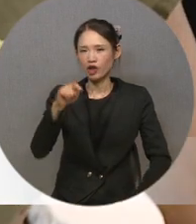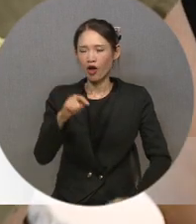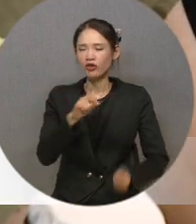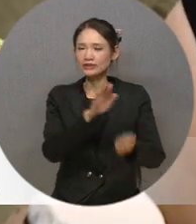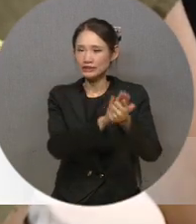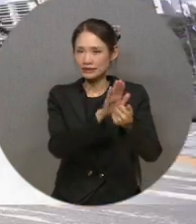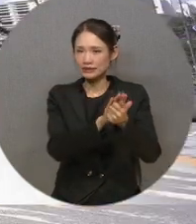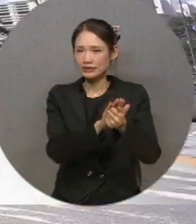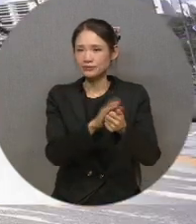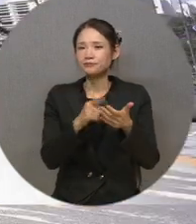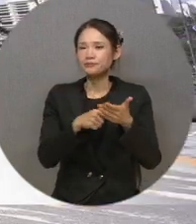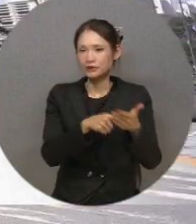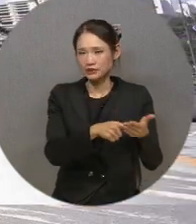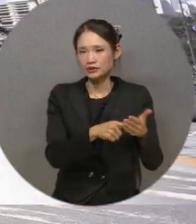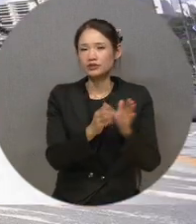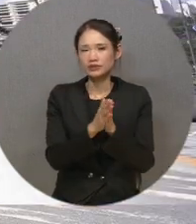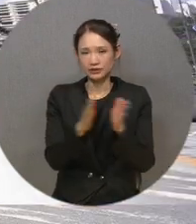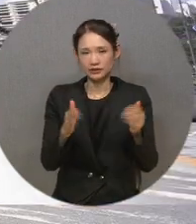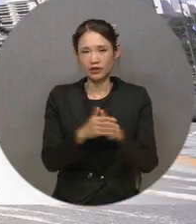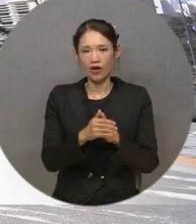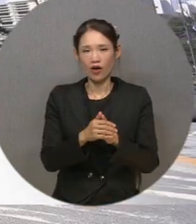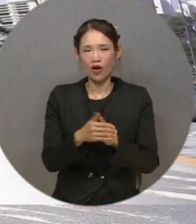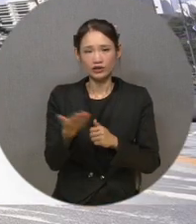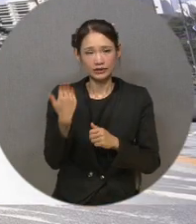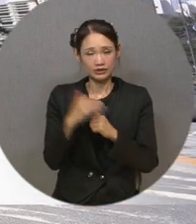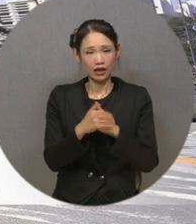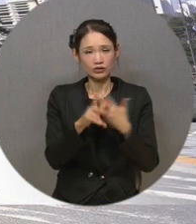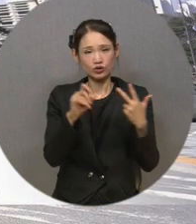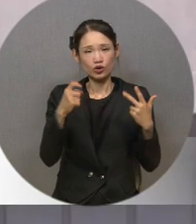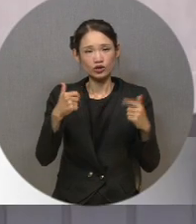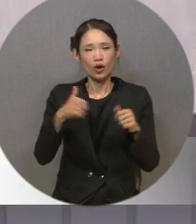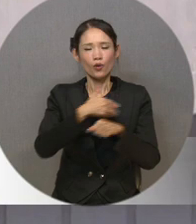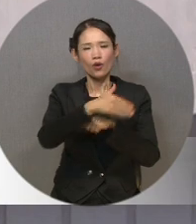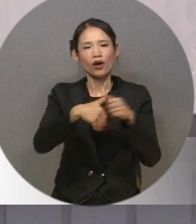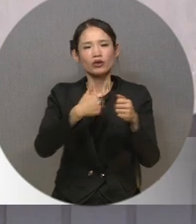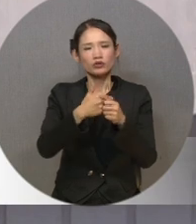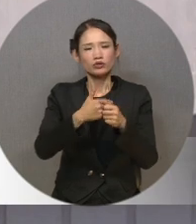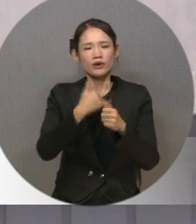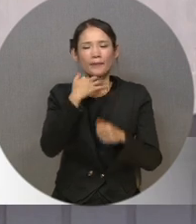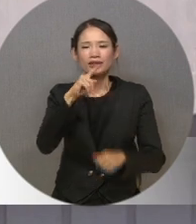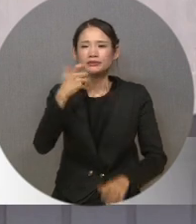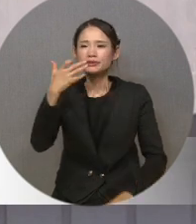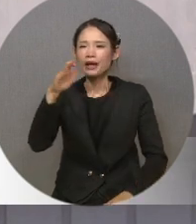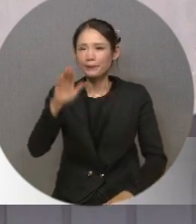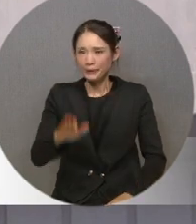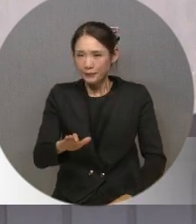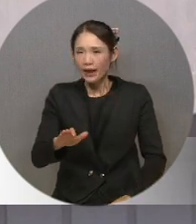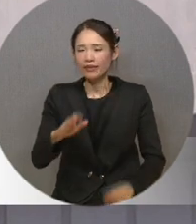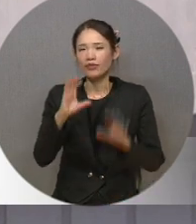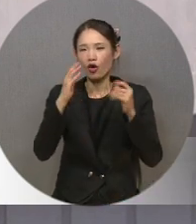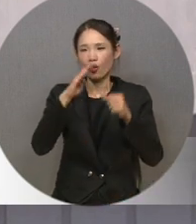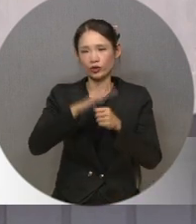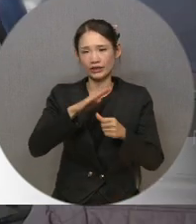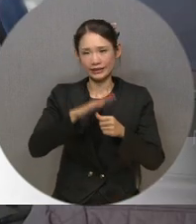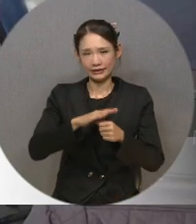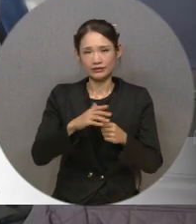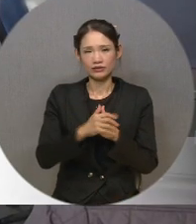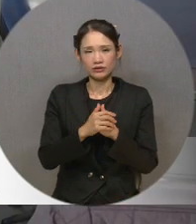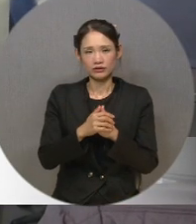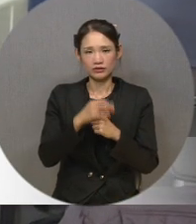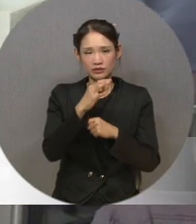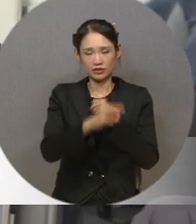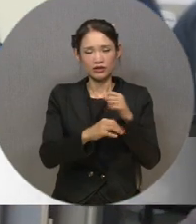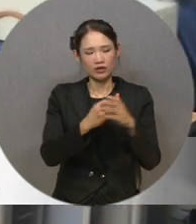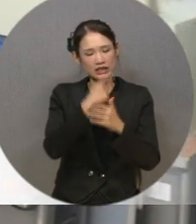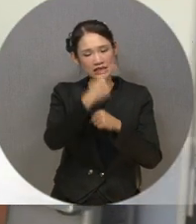추진됩니다. 지난 16일 환경부는 환경성 질환이 있는 만 13세 미만의 취약계층 어린이에게 연간 10만